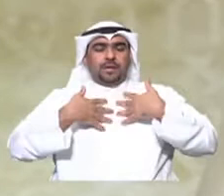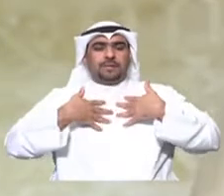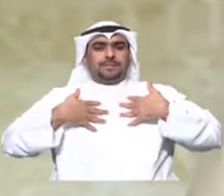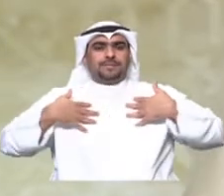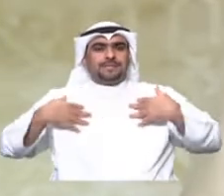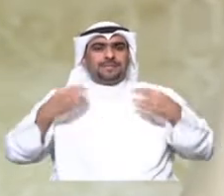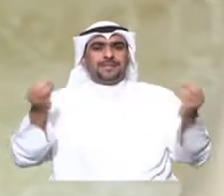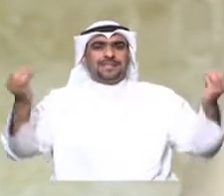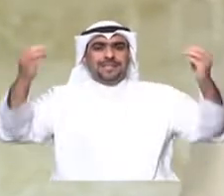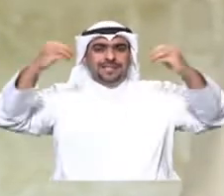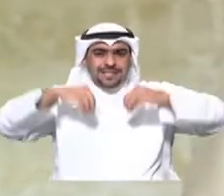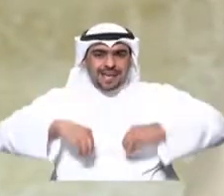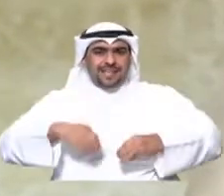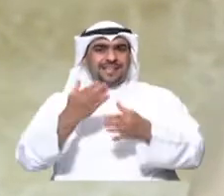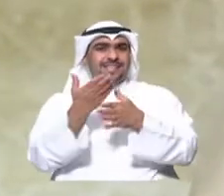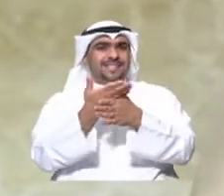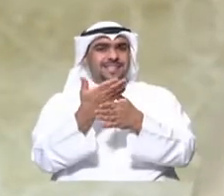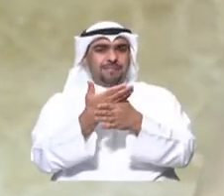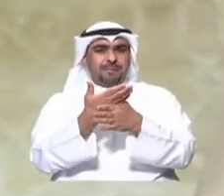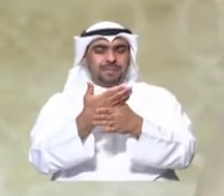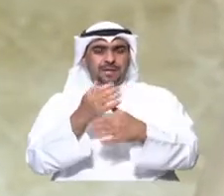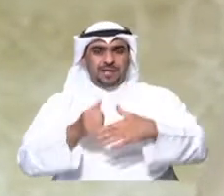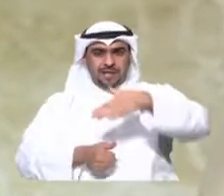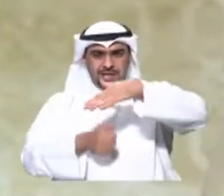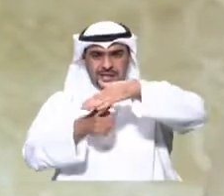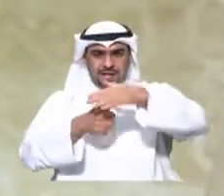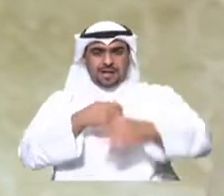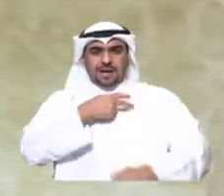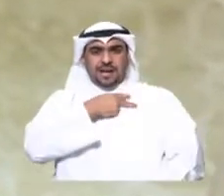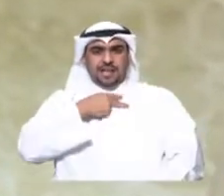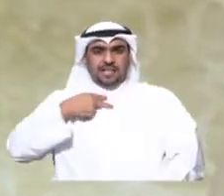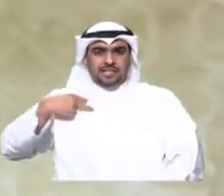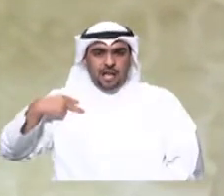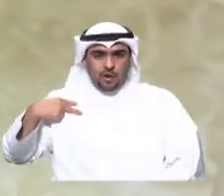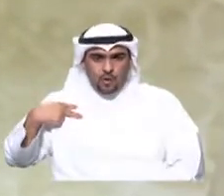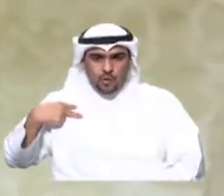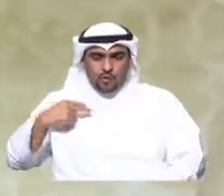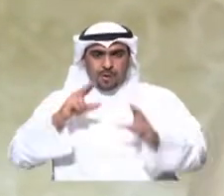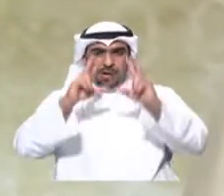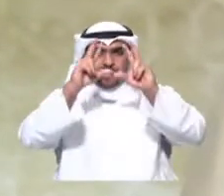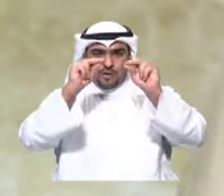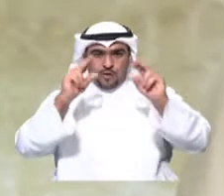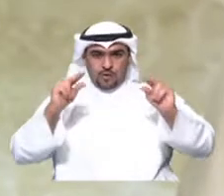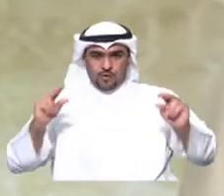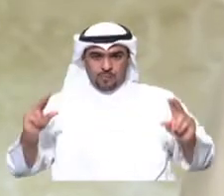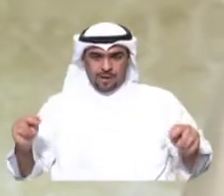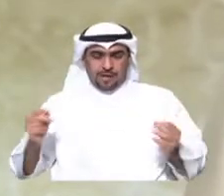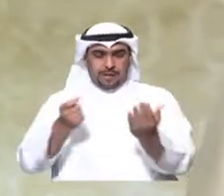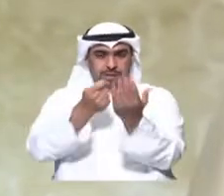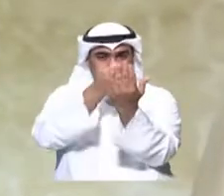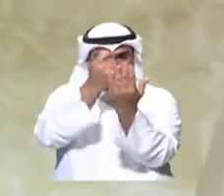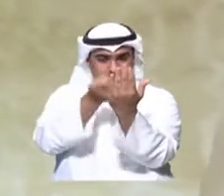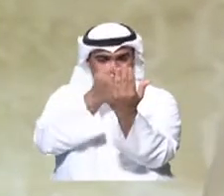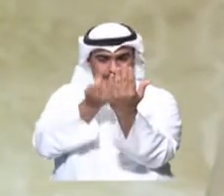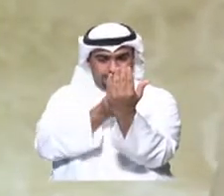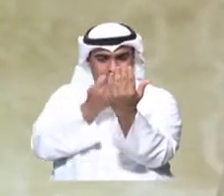به دولة الرئيس إثر الاتصال الذي عقده معي، وكذلك